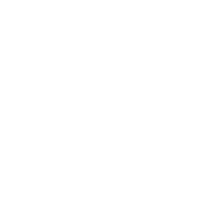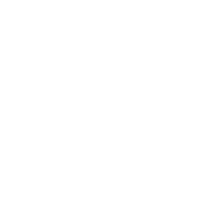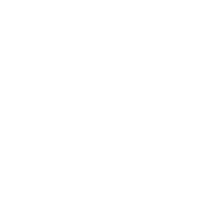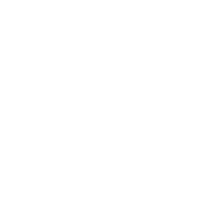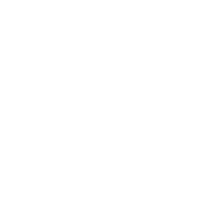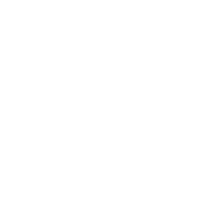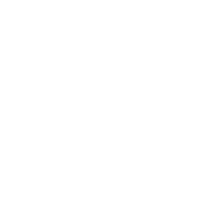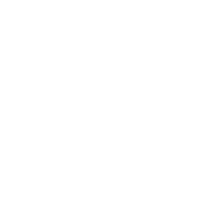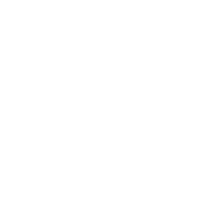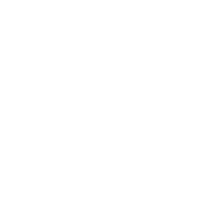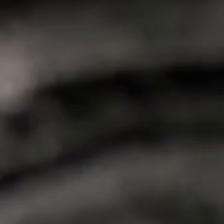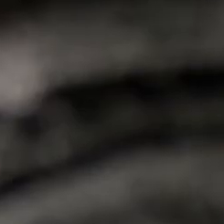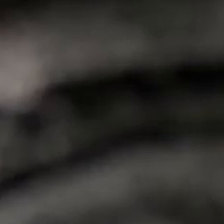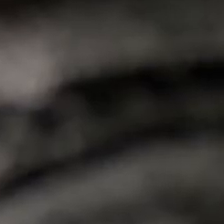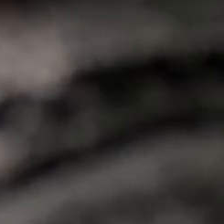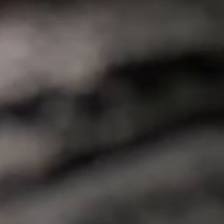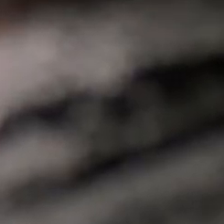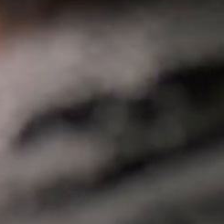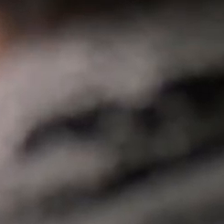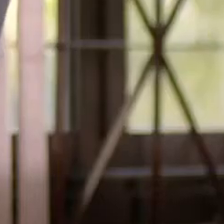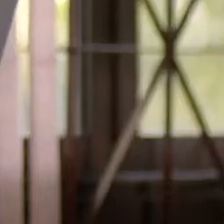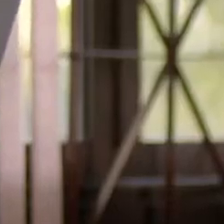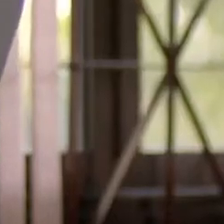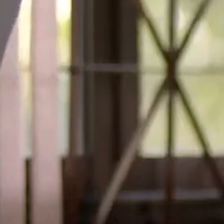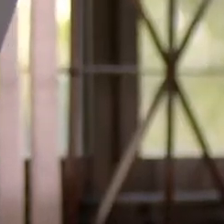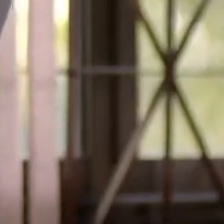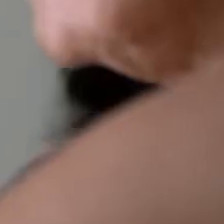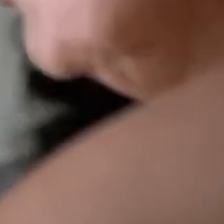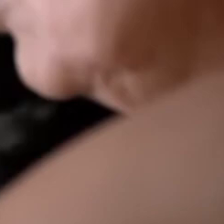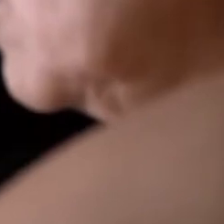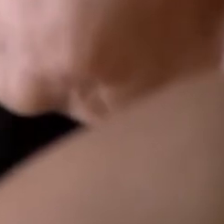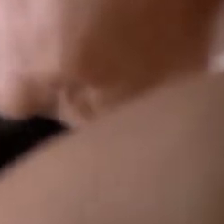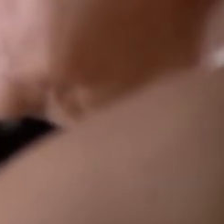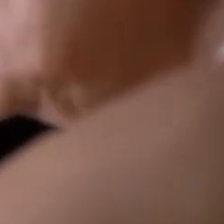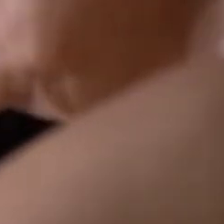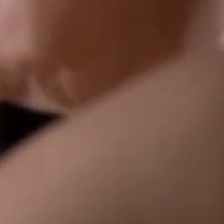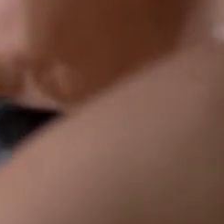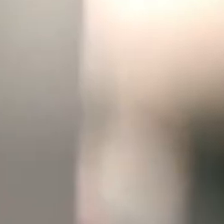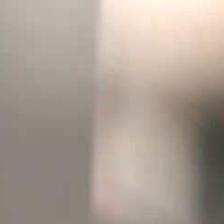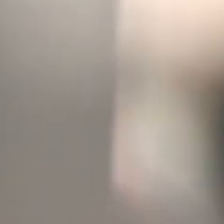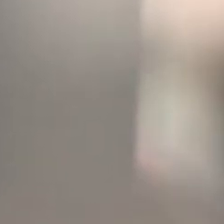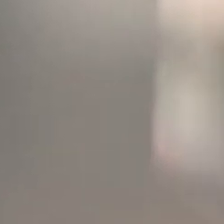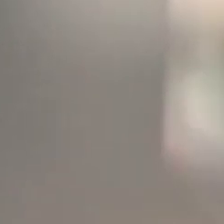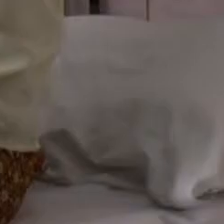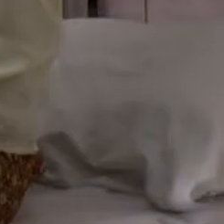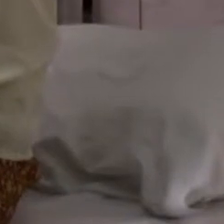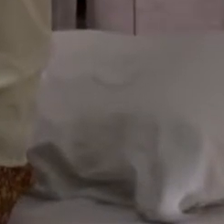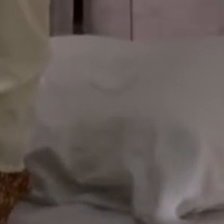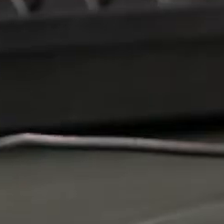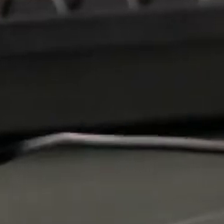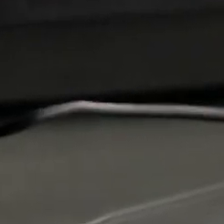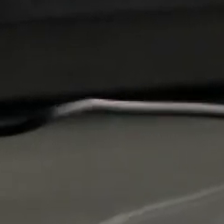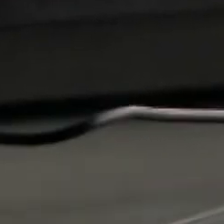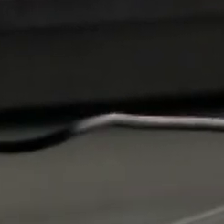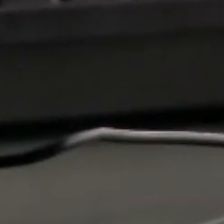มโดยกสทช. มีปวดตาอะไรอย่างเงี้ย เป็นมากี่วันแล้วคะ หลายวันแล้วเจ้าหม